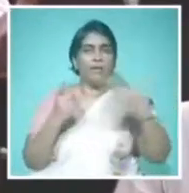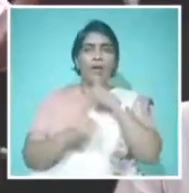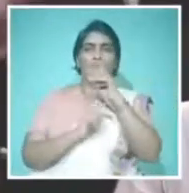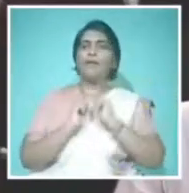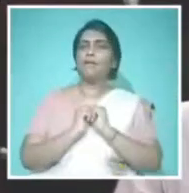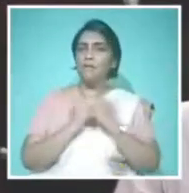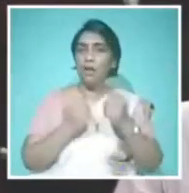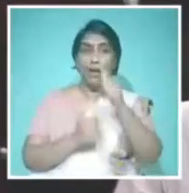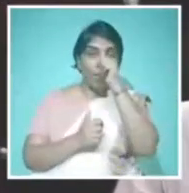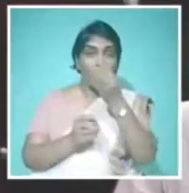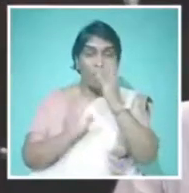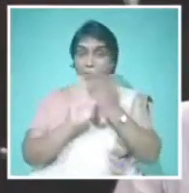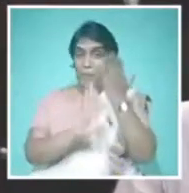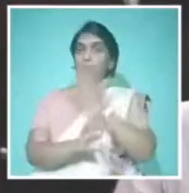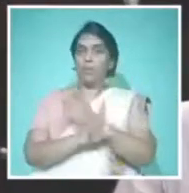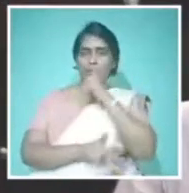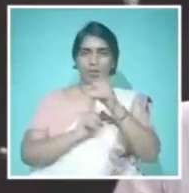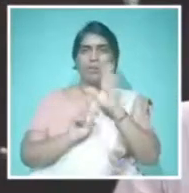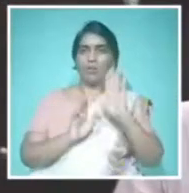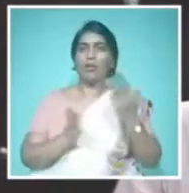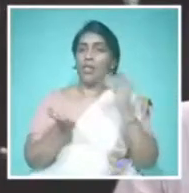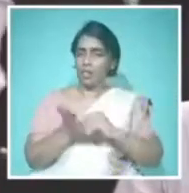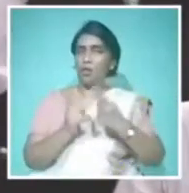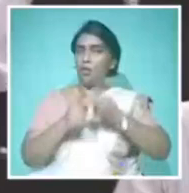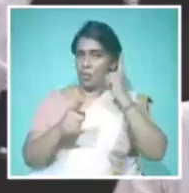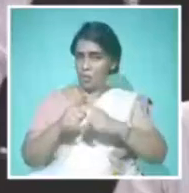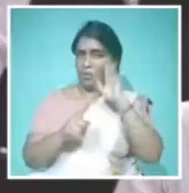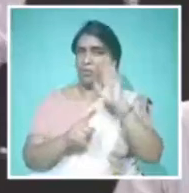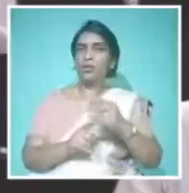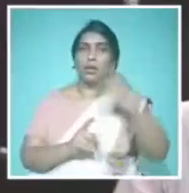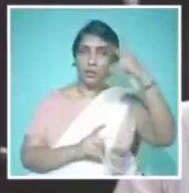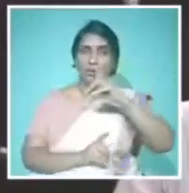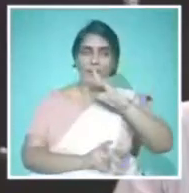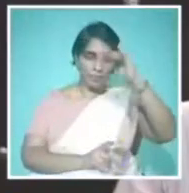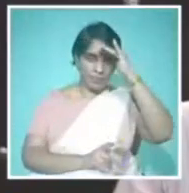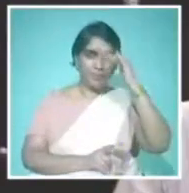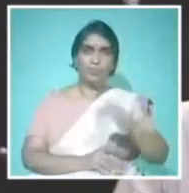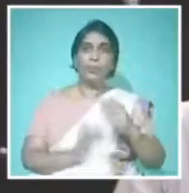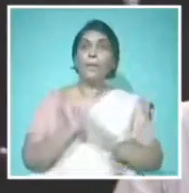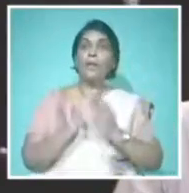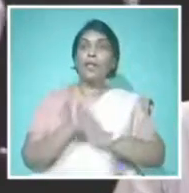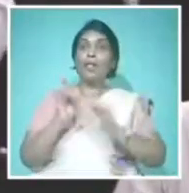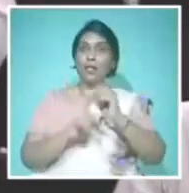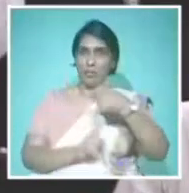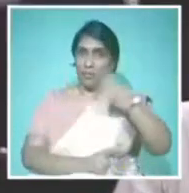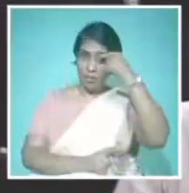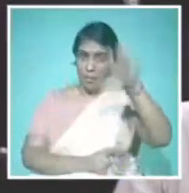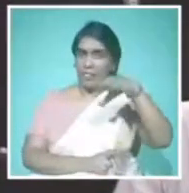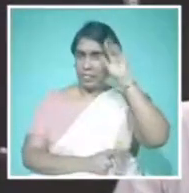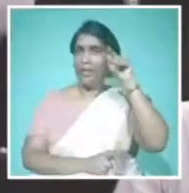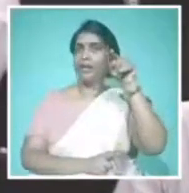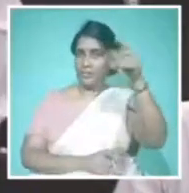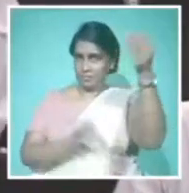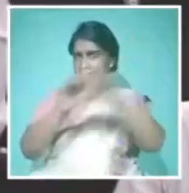lewatkan. Horak kanan kali mereka katakan nona. Tahu dah hari dengang. Mereka juga katakan agak tu mani. Main dana dengan hati ramai mekini katir nanti.